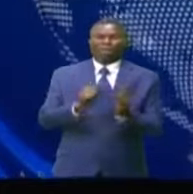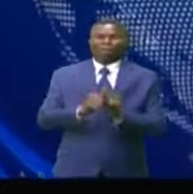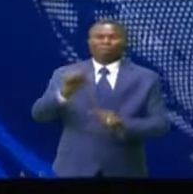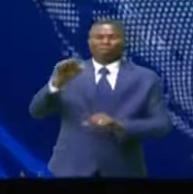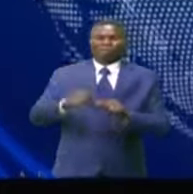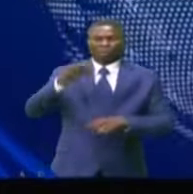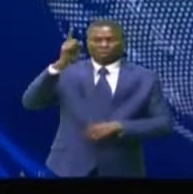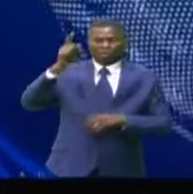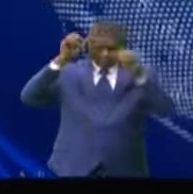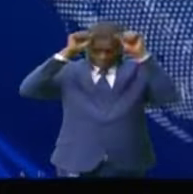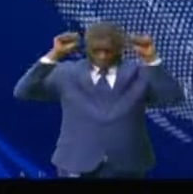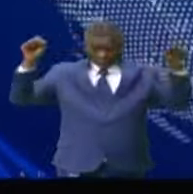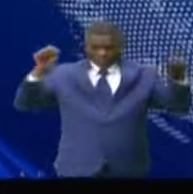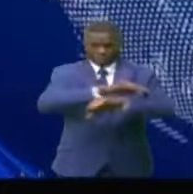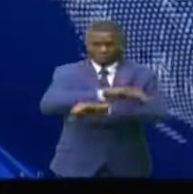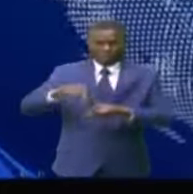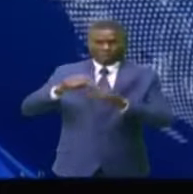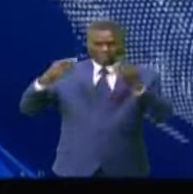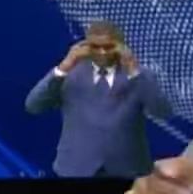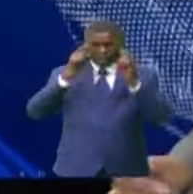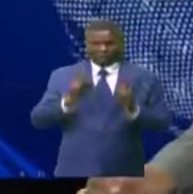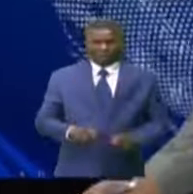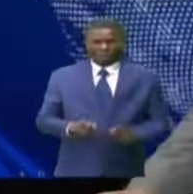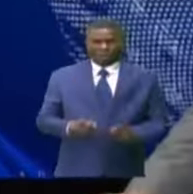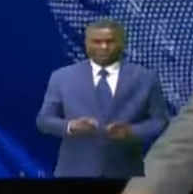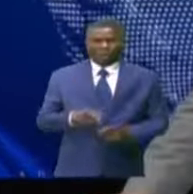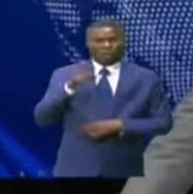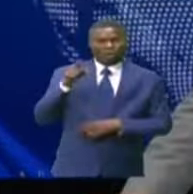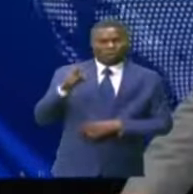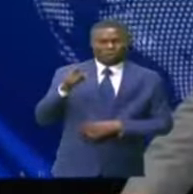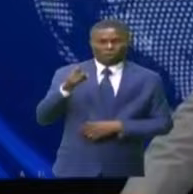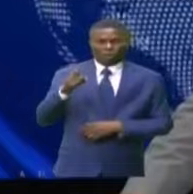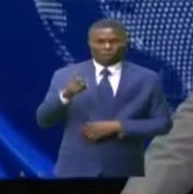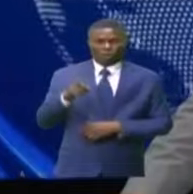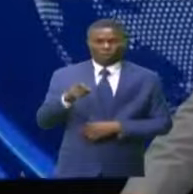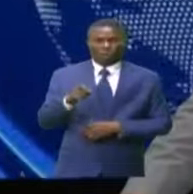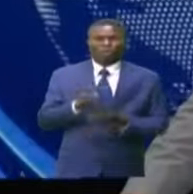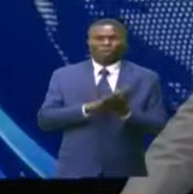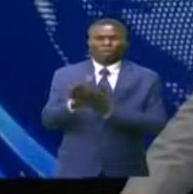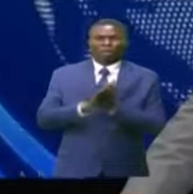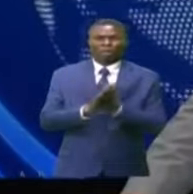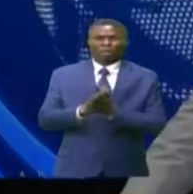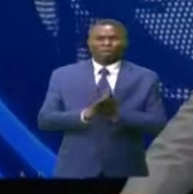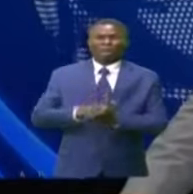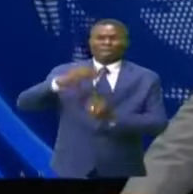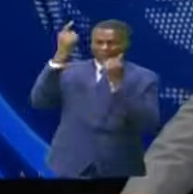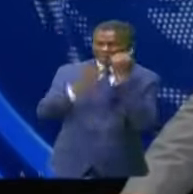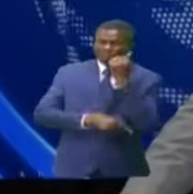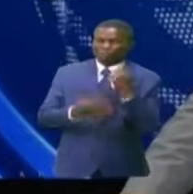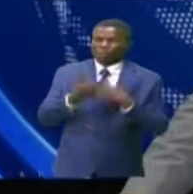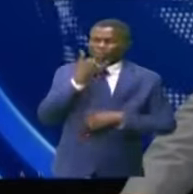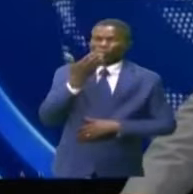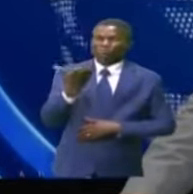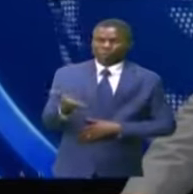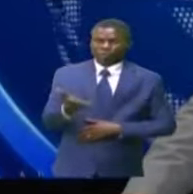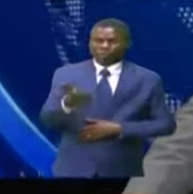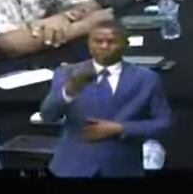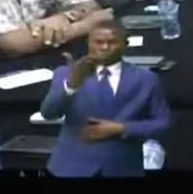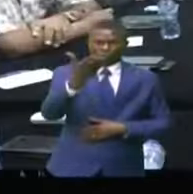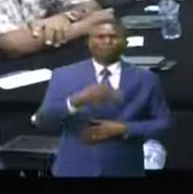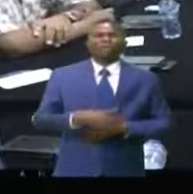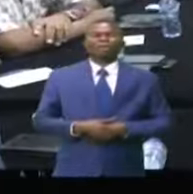premier président de la Cour de cassation. Ce dernier actionne les chambres disciplinaires pour sanctionner les fautes. Jean-René Coallet.